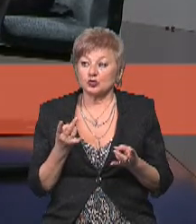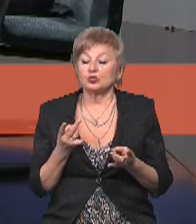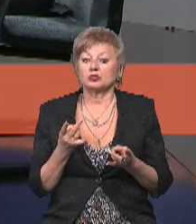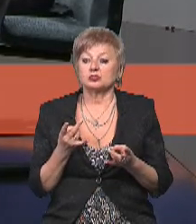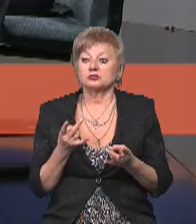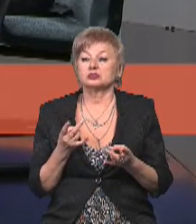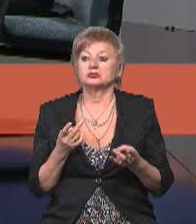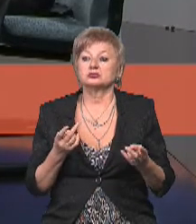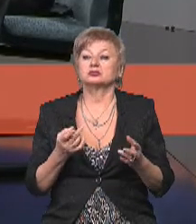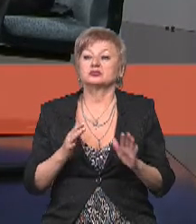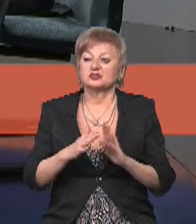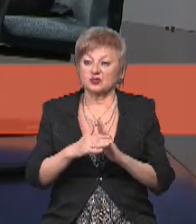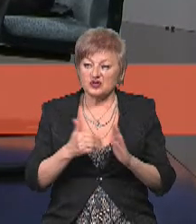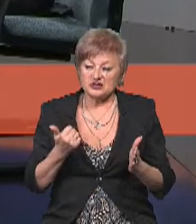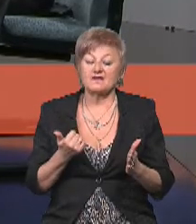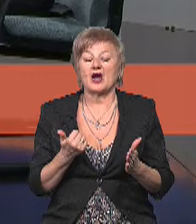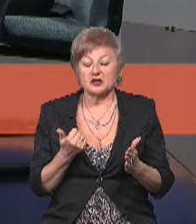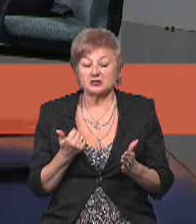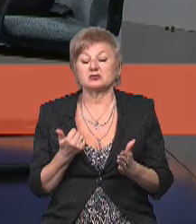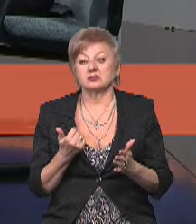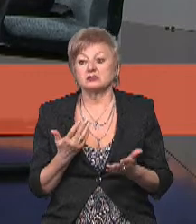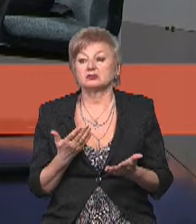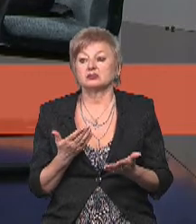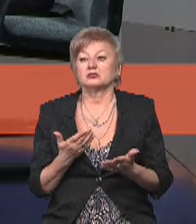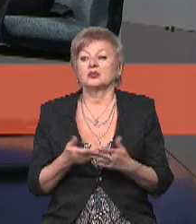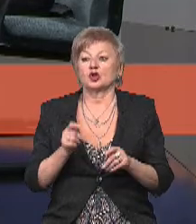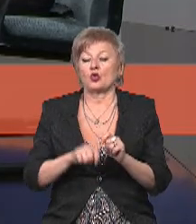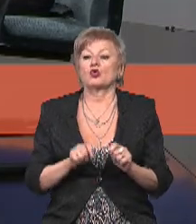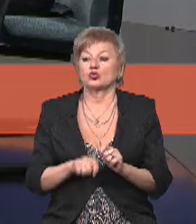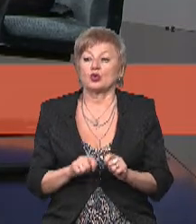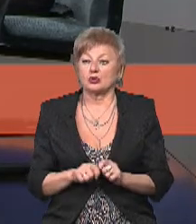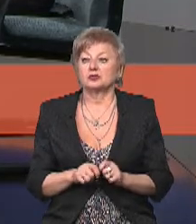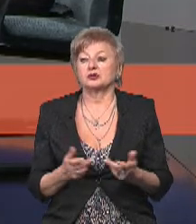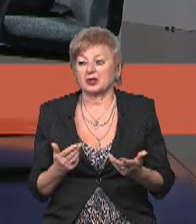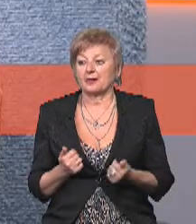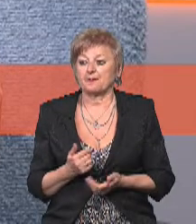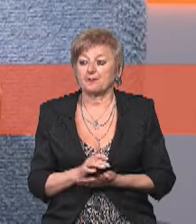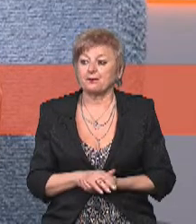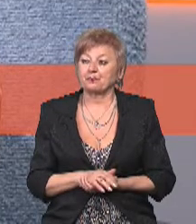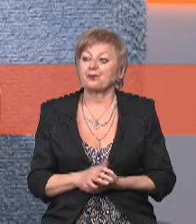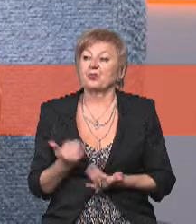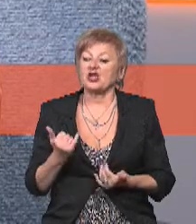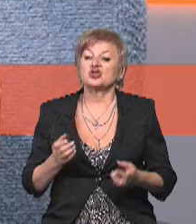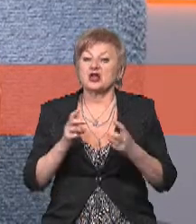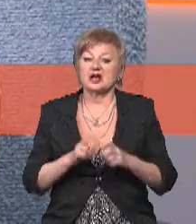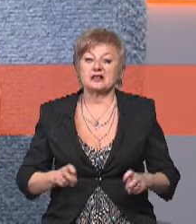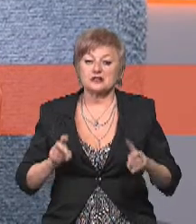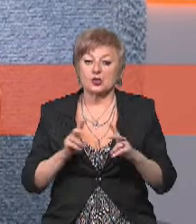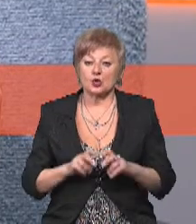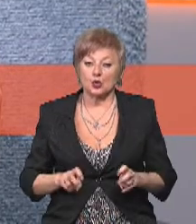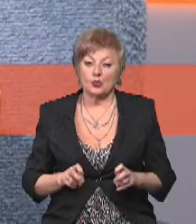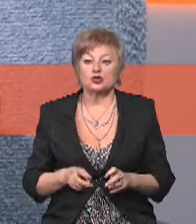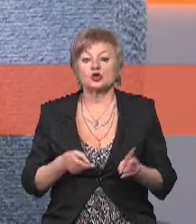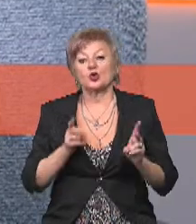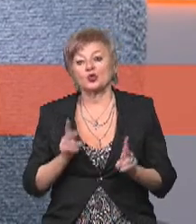окремо. Да, безусловно. А коэффициенты – это уже законное начисление. Ну, давайте розберемося все ж таки, хто є